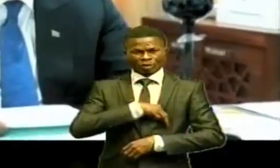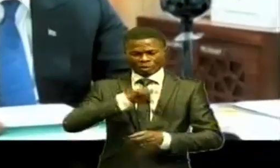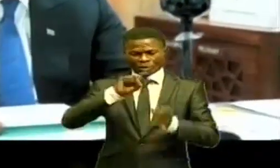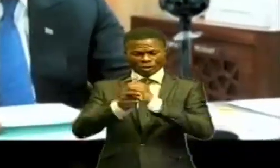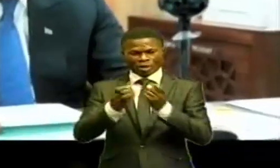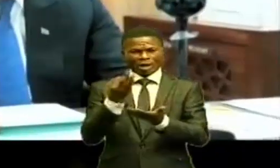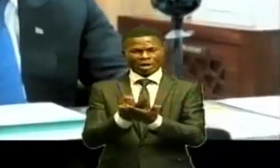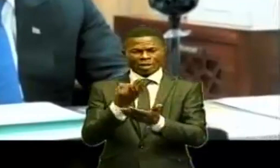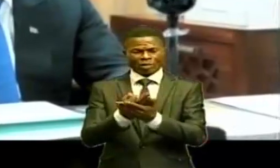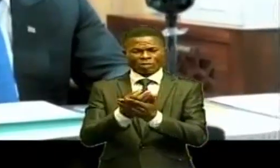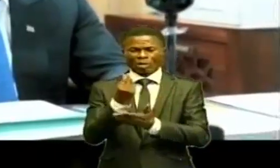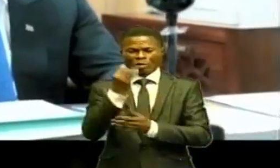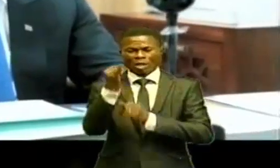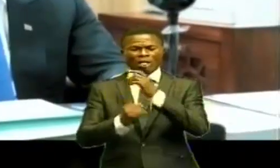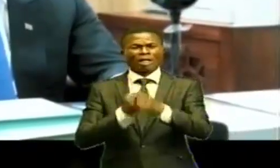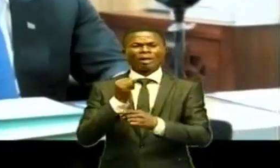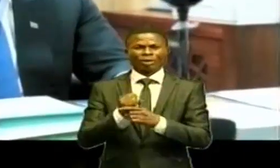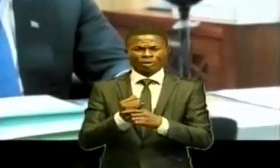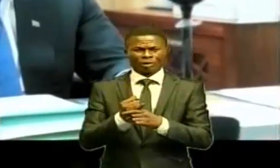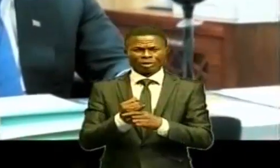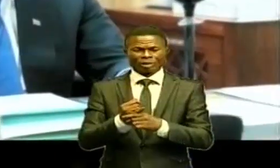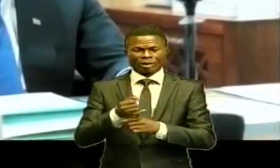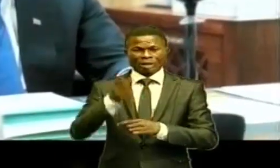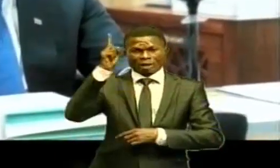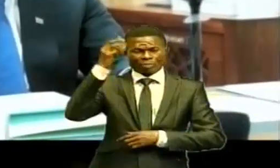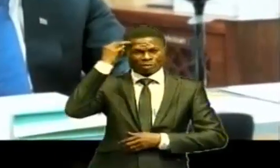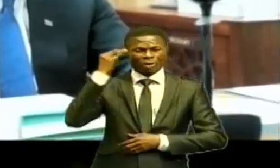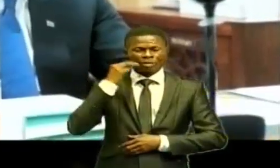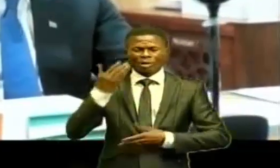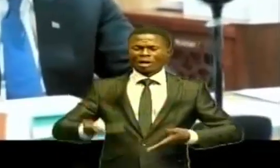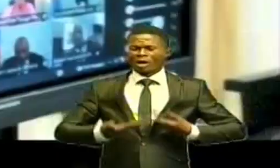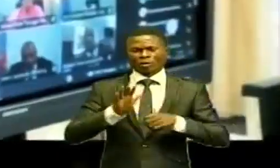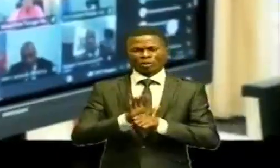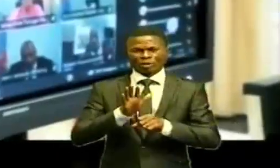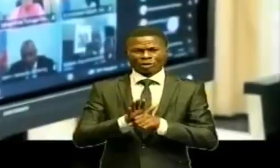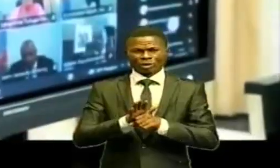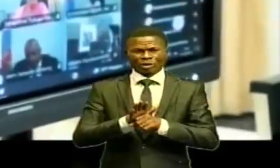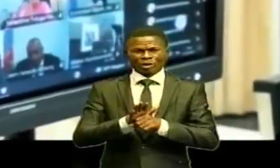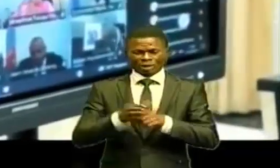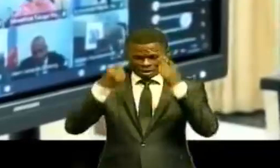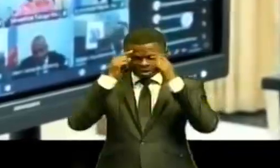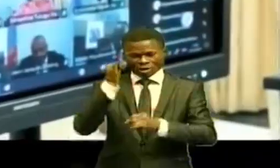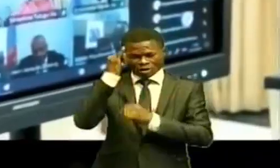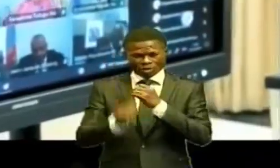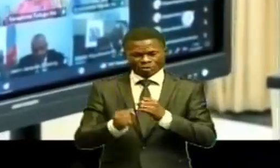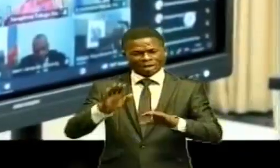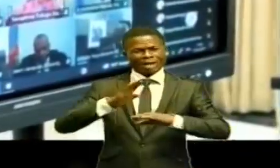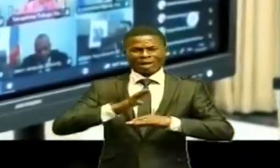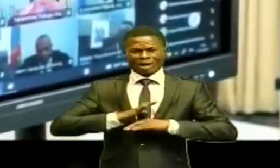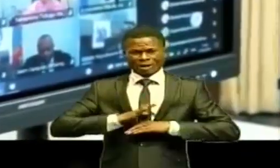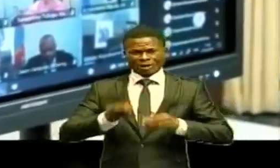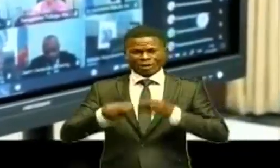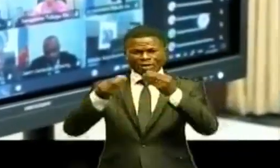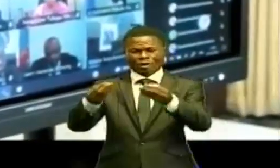Fonds monétaire international. Le chef du gouvernement a salué la note concluante et satisfaisante attribuée